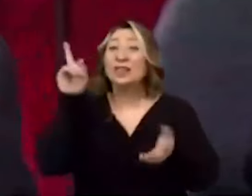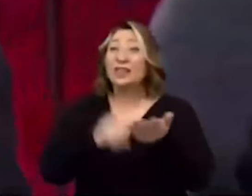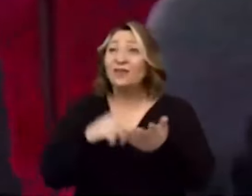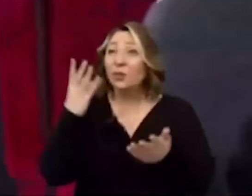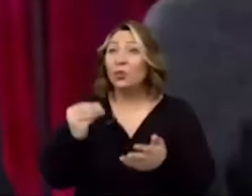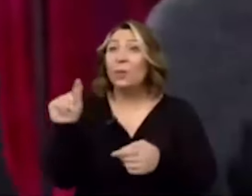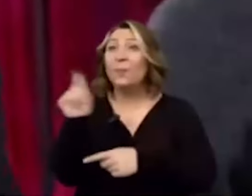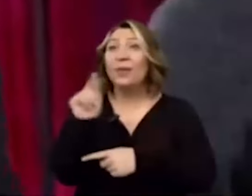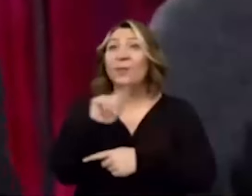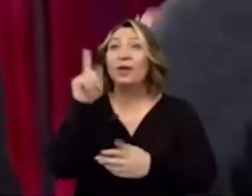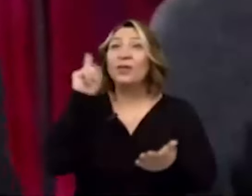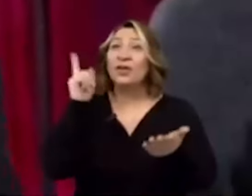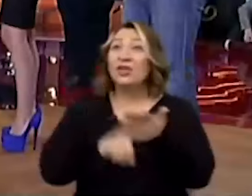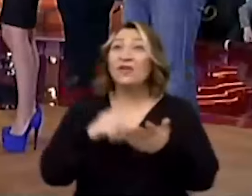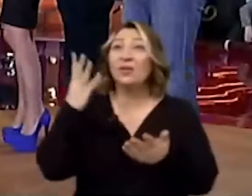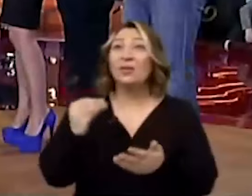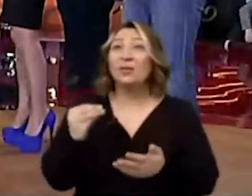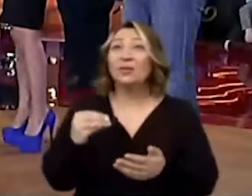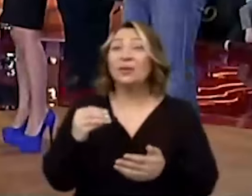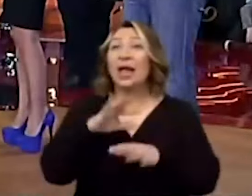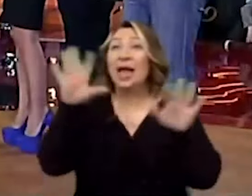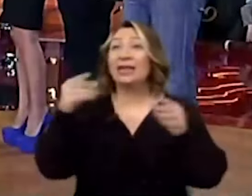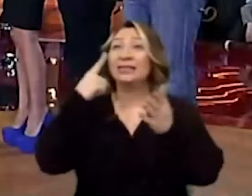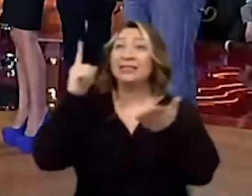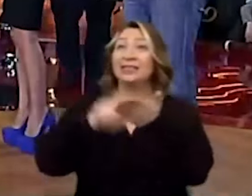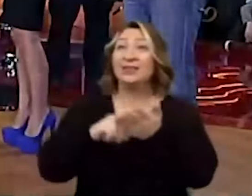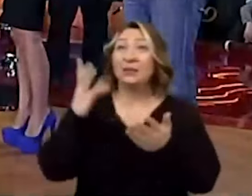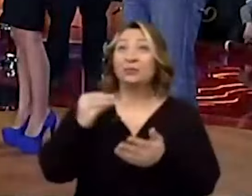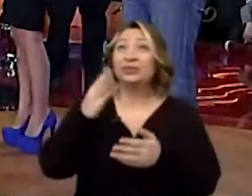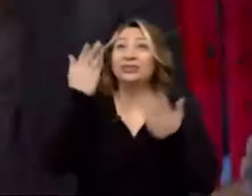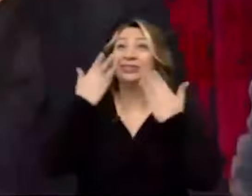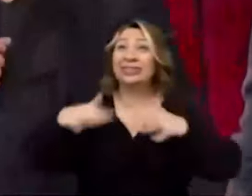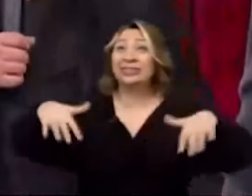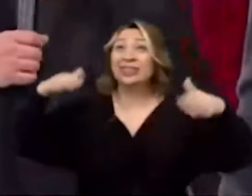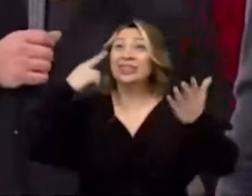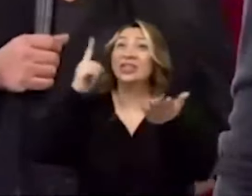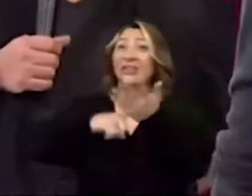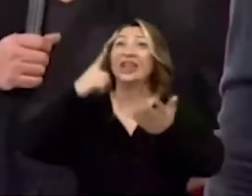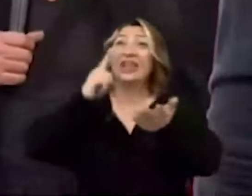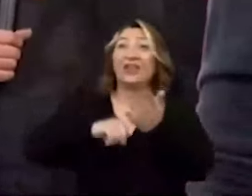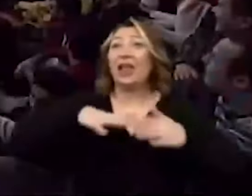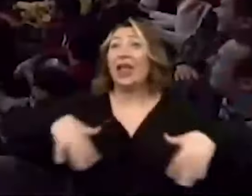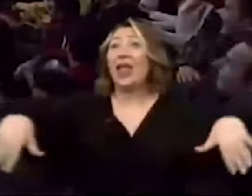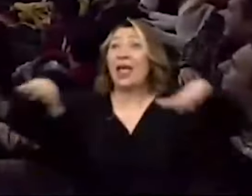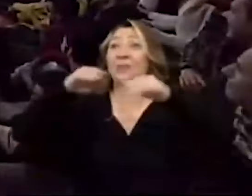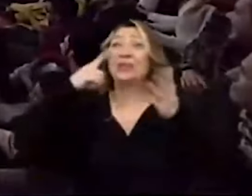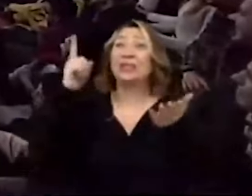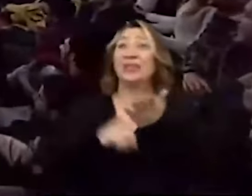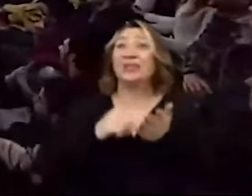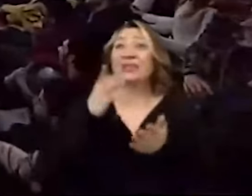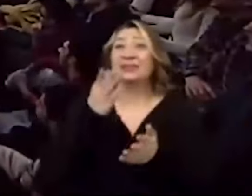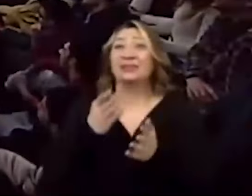Evet. Memurlar da kefil olur. Ben de kefilim. Herkes kefil olur. Kefilim ben de. Seyirciler de kefil olur. Kefil misiniz? Hepimiz